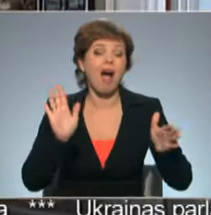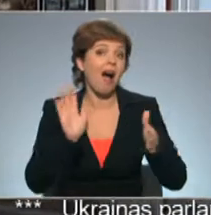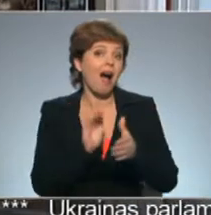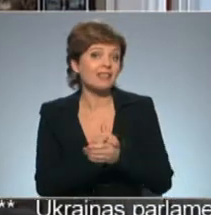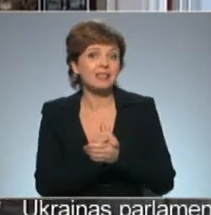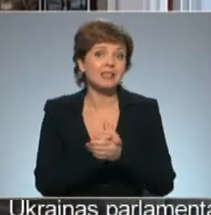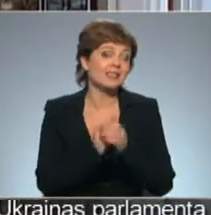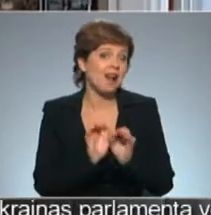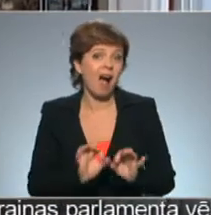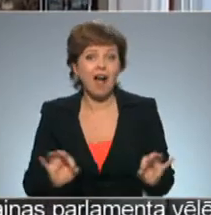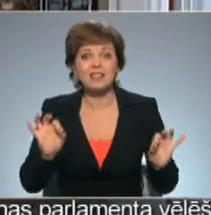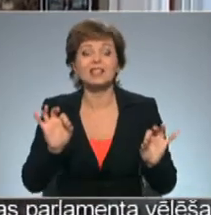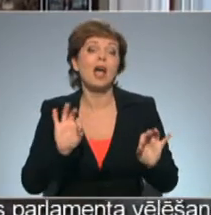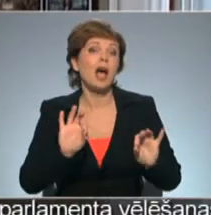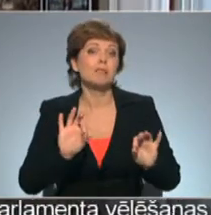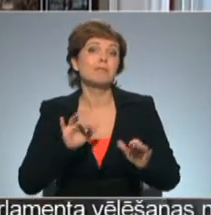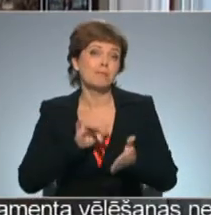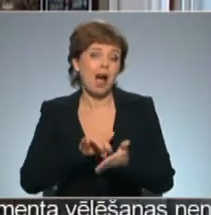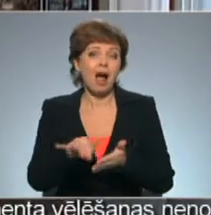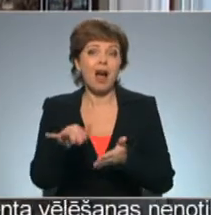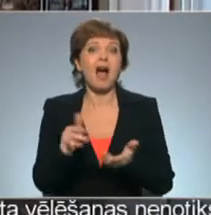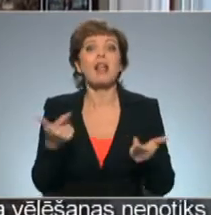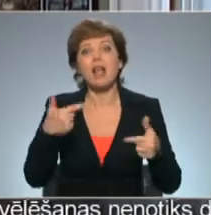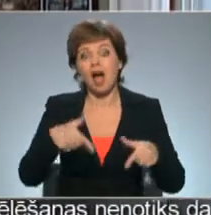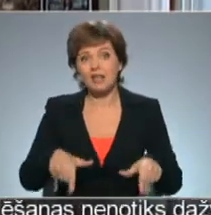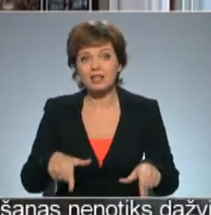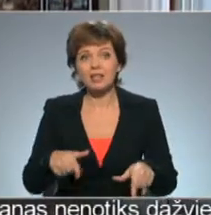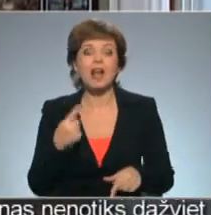skaisti. Pagāja kaut kāds laiks. Viena,